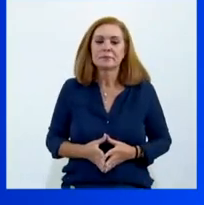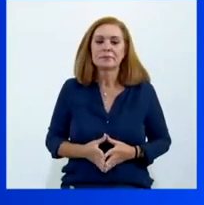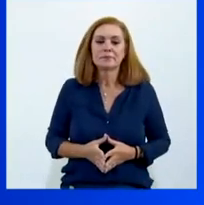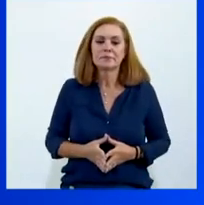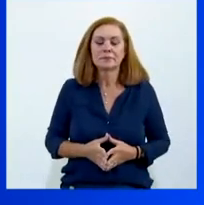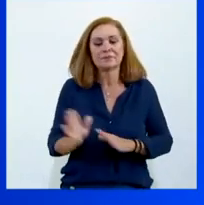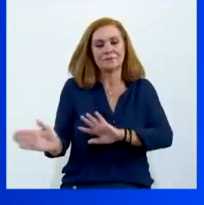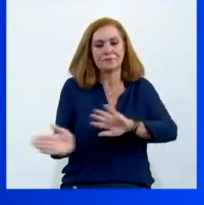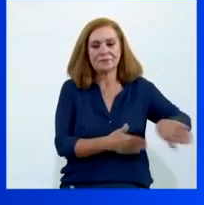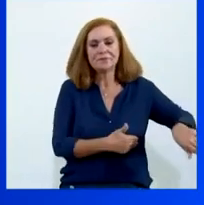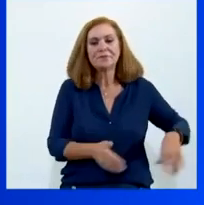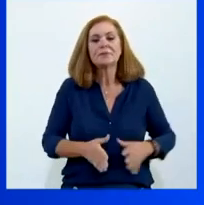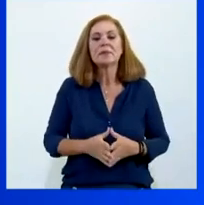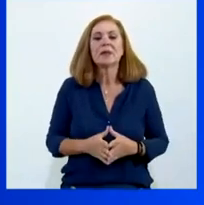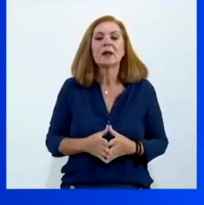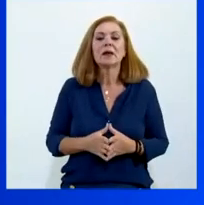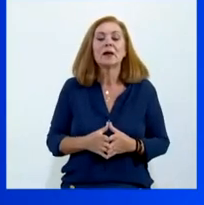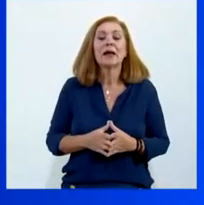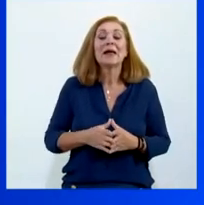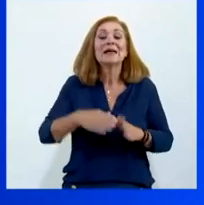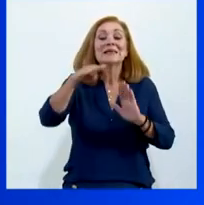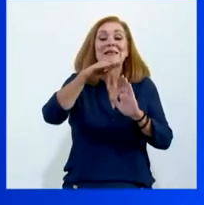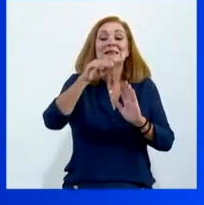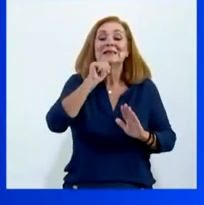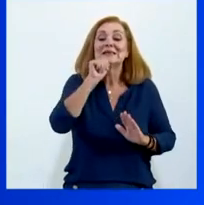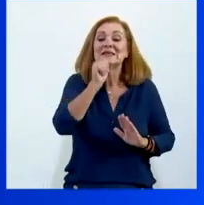Από εκεί και πέρα, σταματική αναθεώρηση.